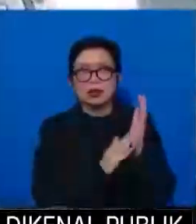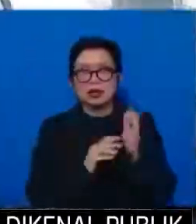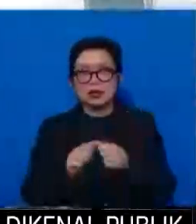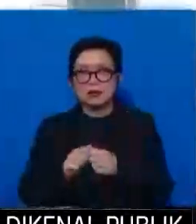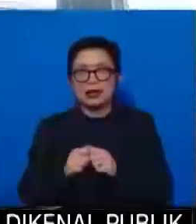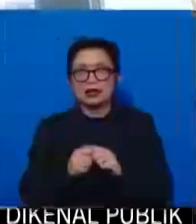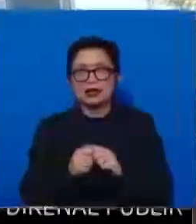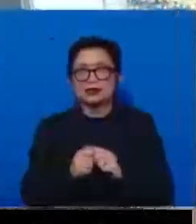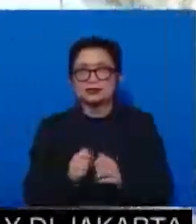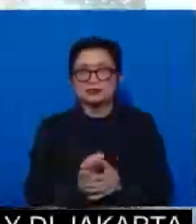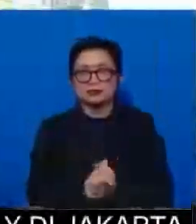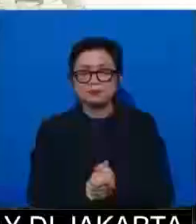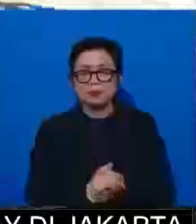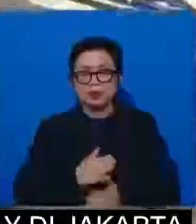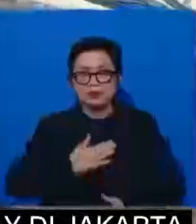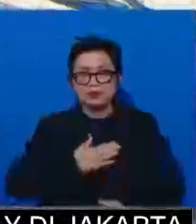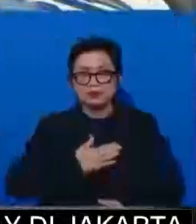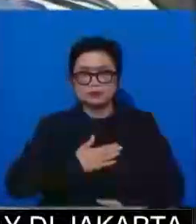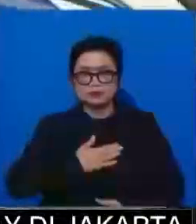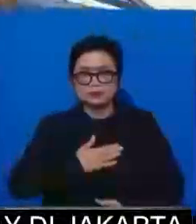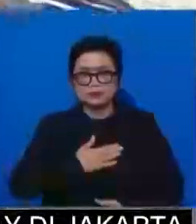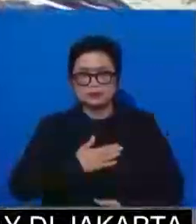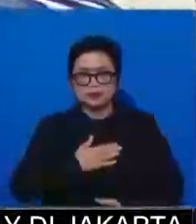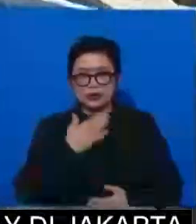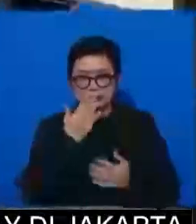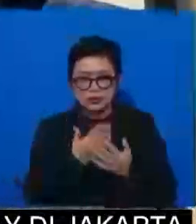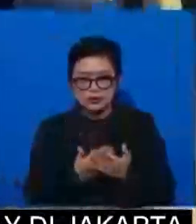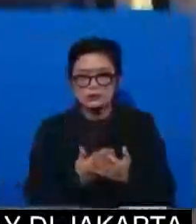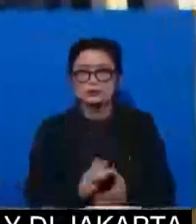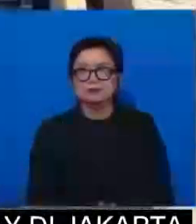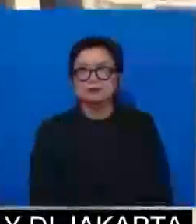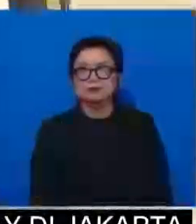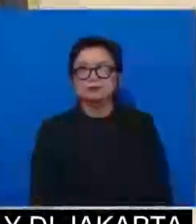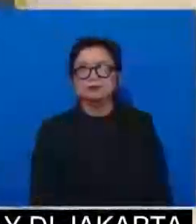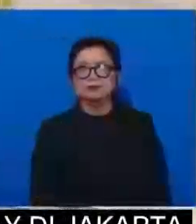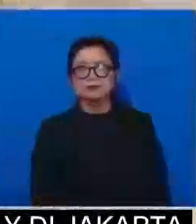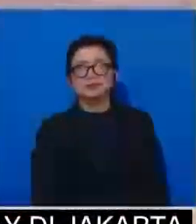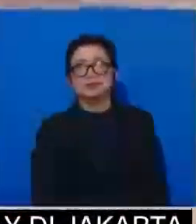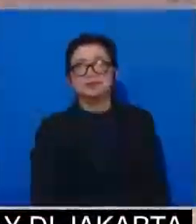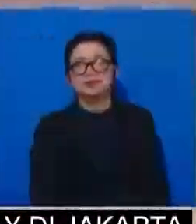Robi Sofwan Amin, Probokus Hartoyo, Rembang, Jawa Tengah.